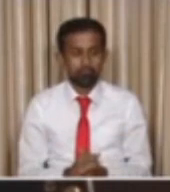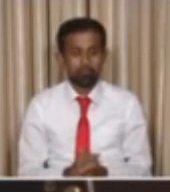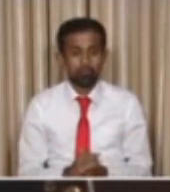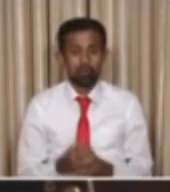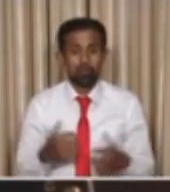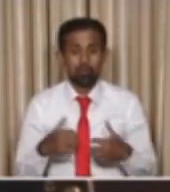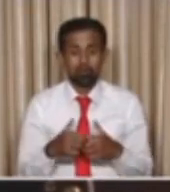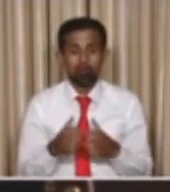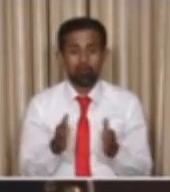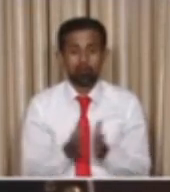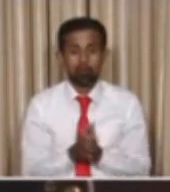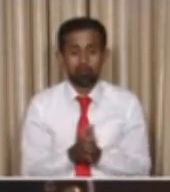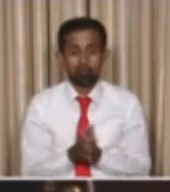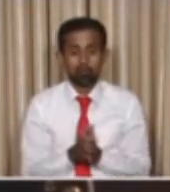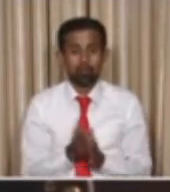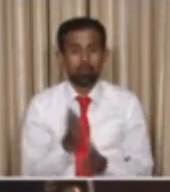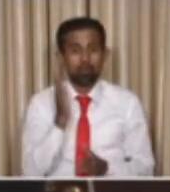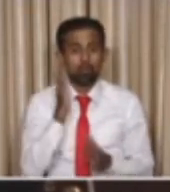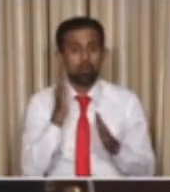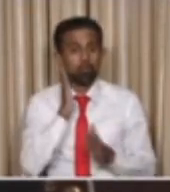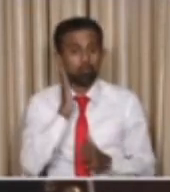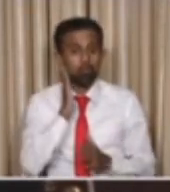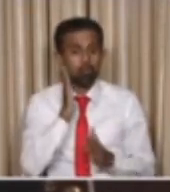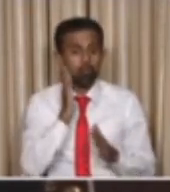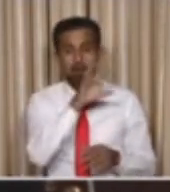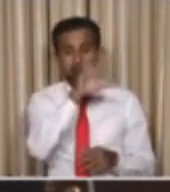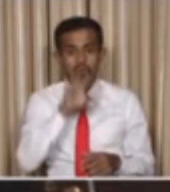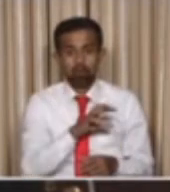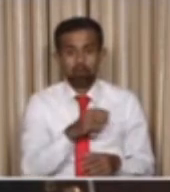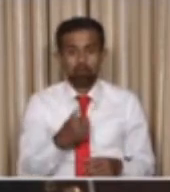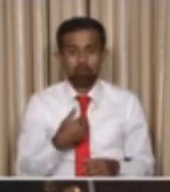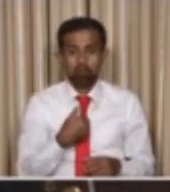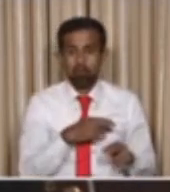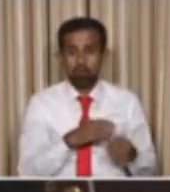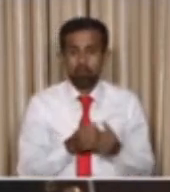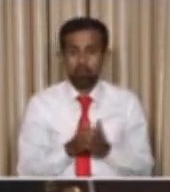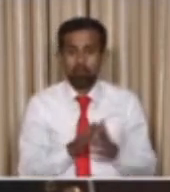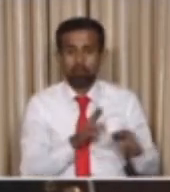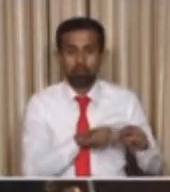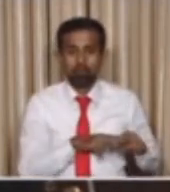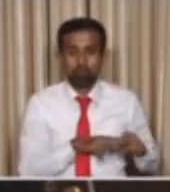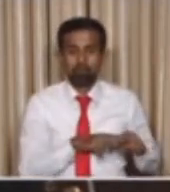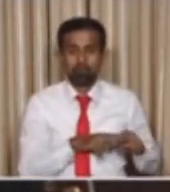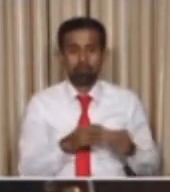තුළ බටහිර රටවල් තමන්ට කුළුපග තමන්ට